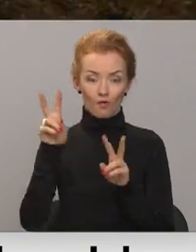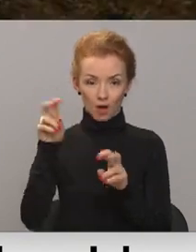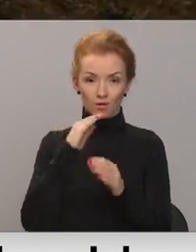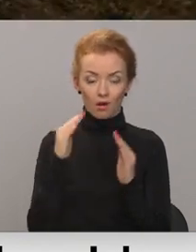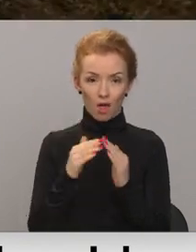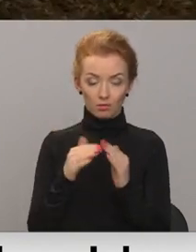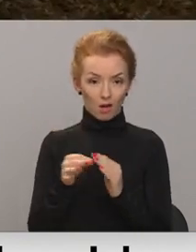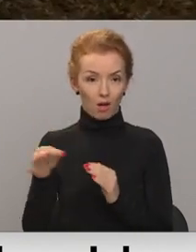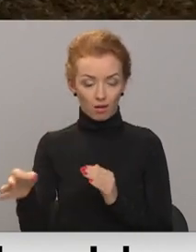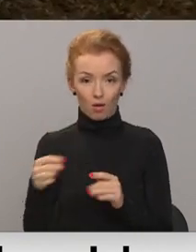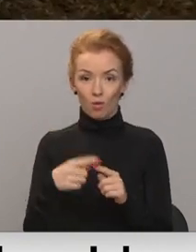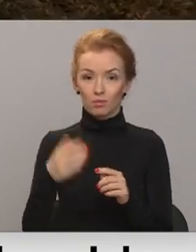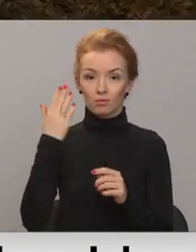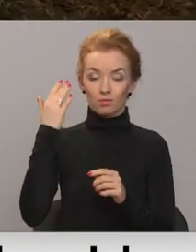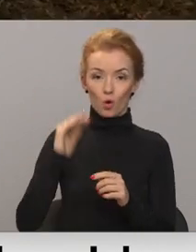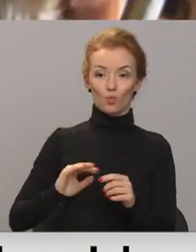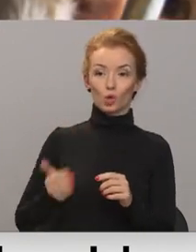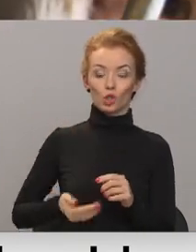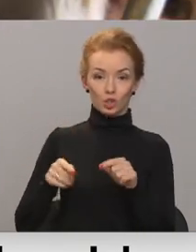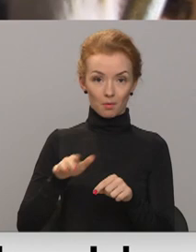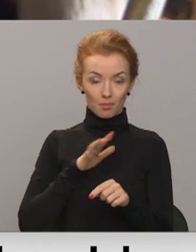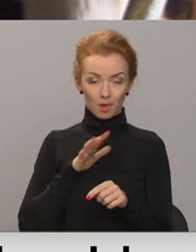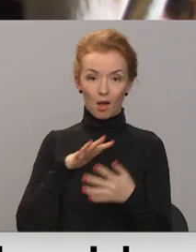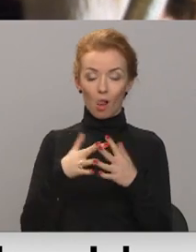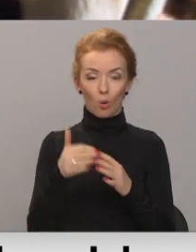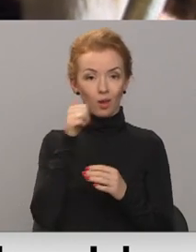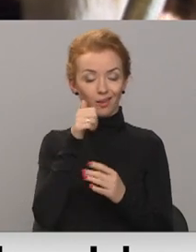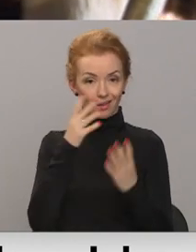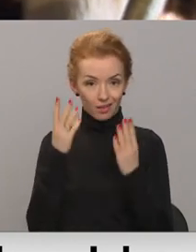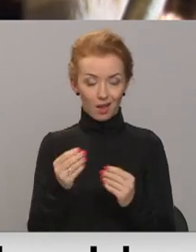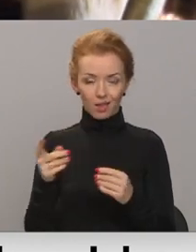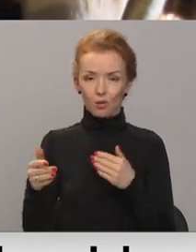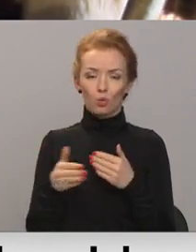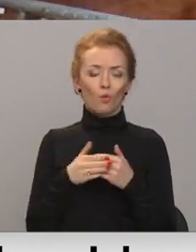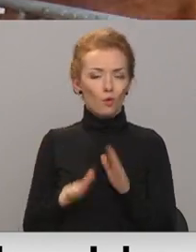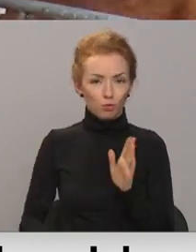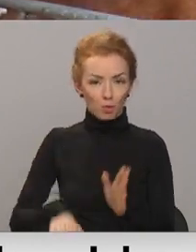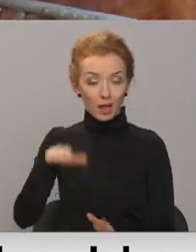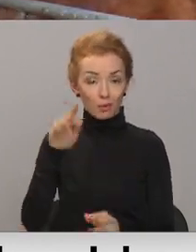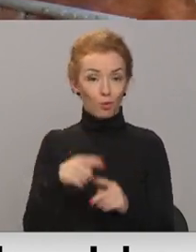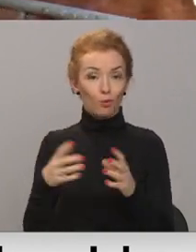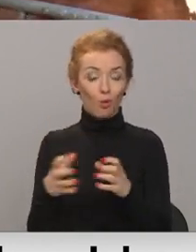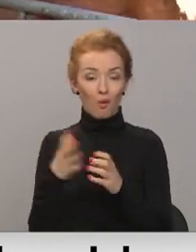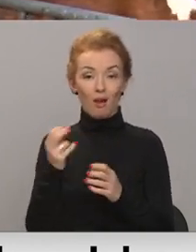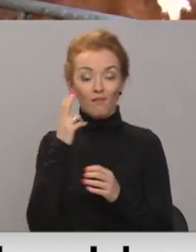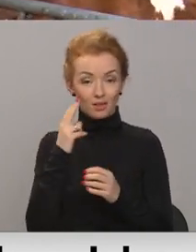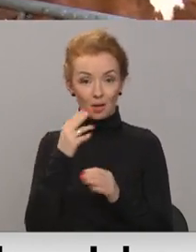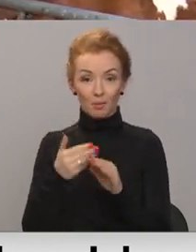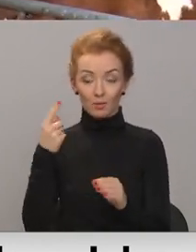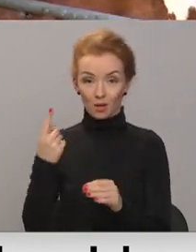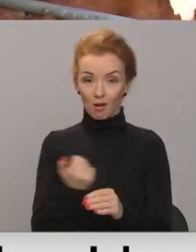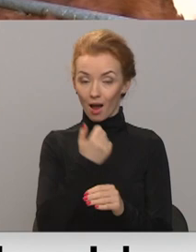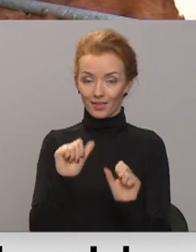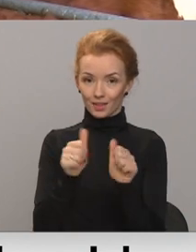noda Dekšārais kādreizējā Muižas vietā. Lauku ikdiena jaunietim ir tuva kopš bērnības, un ar vecāku atbalstu pirms gada